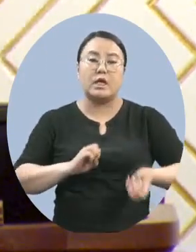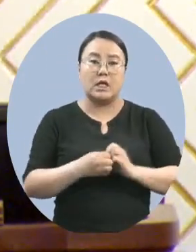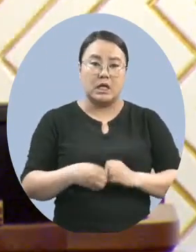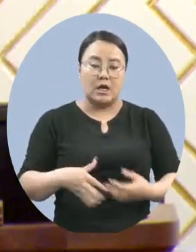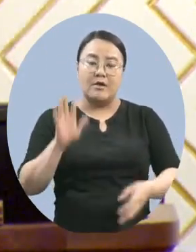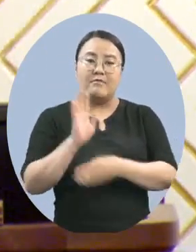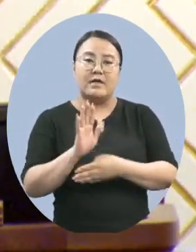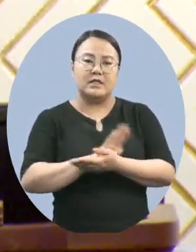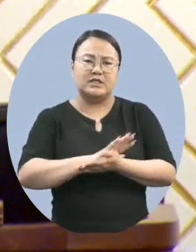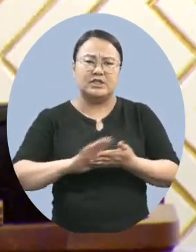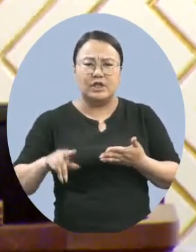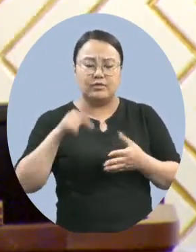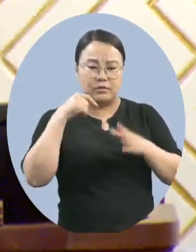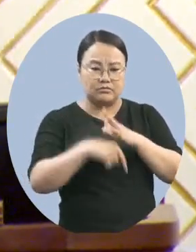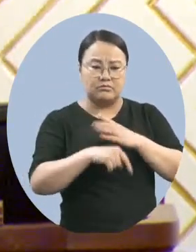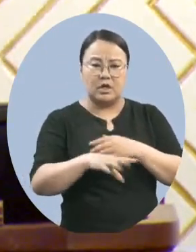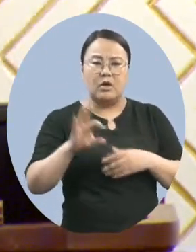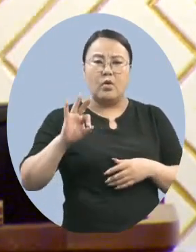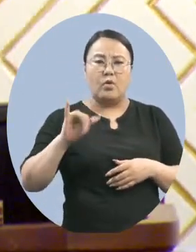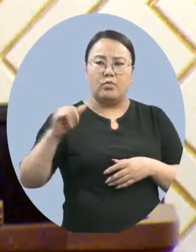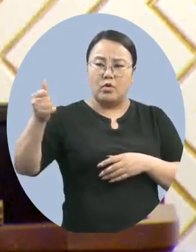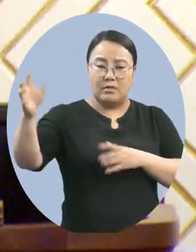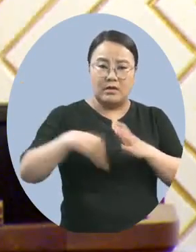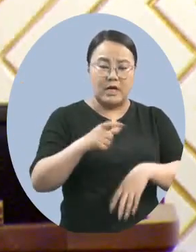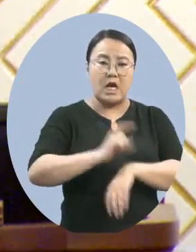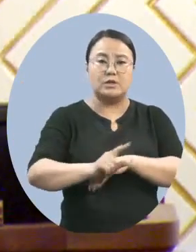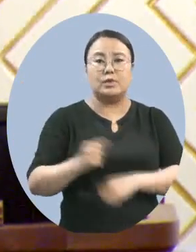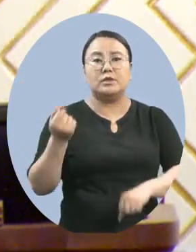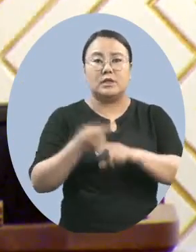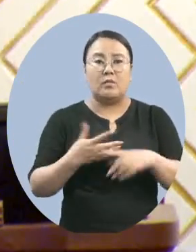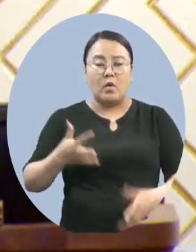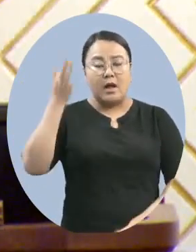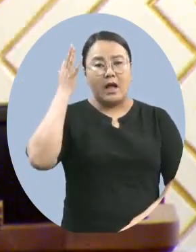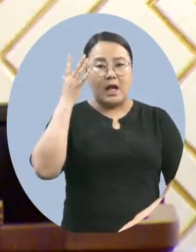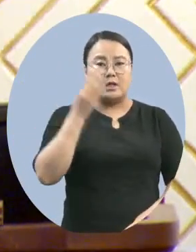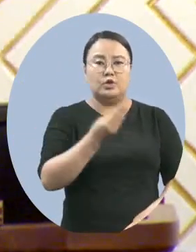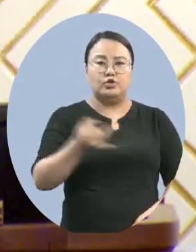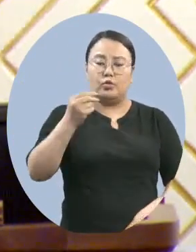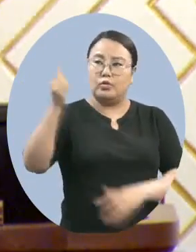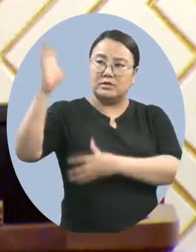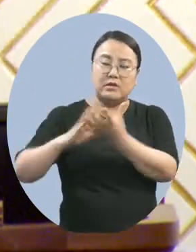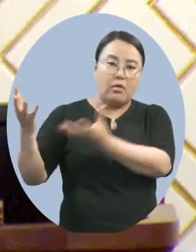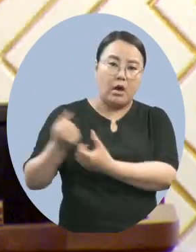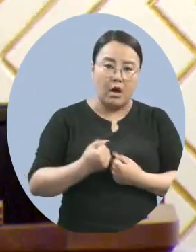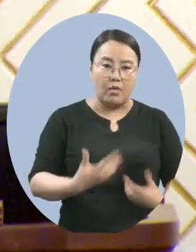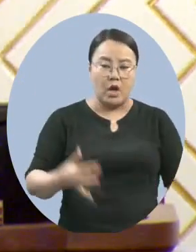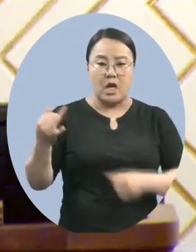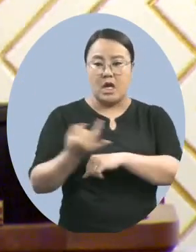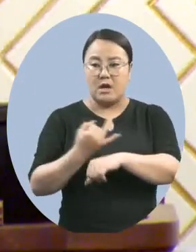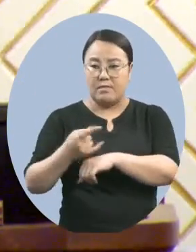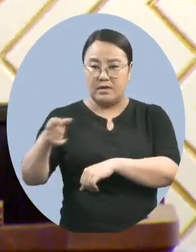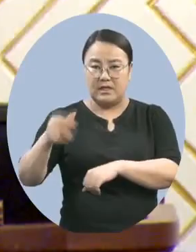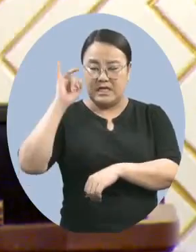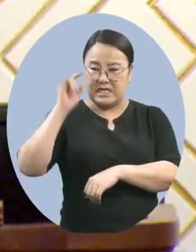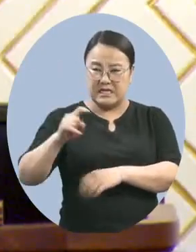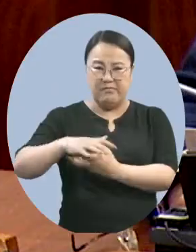хэрэгжүүлэх, валютын цэвэр дотгочлох урсгалыг нэмэгдүүлэх чиглэлээр экспортыг нэмэгдүүлэх, гадаадын шууд хөрөнгө оруулалтыг татах, импортын орц